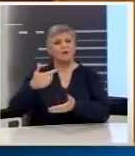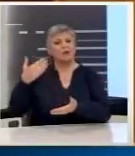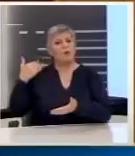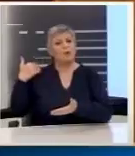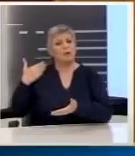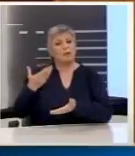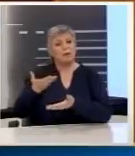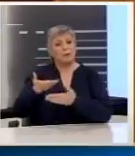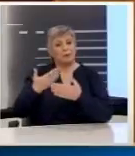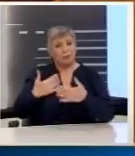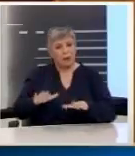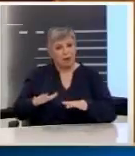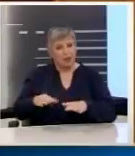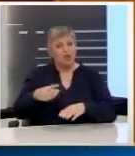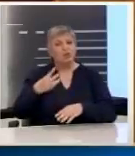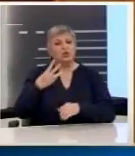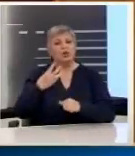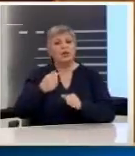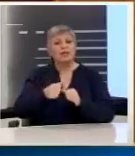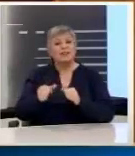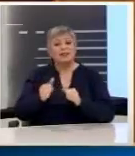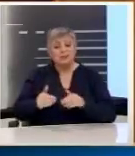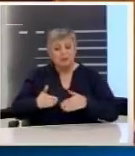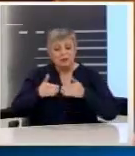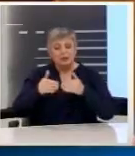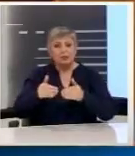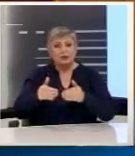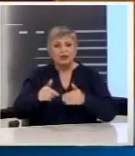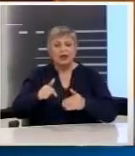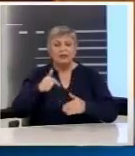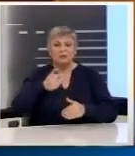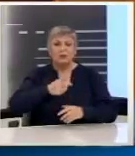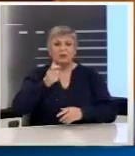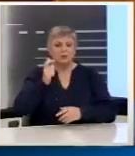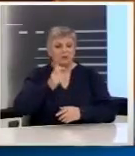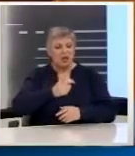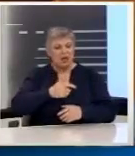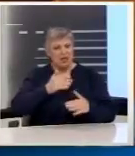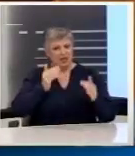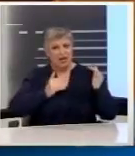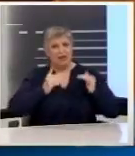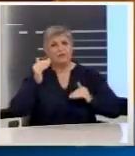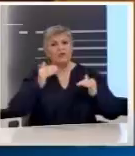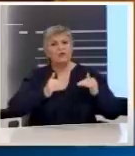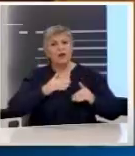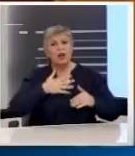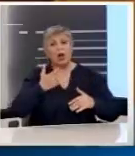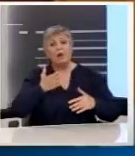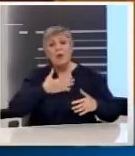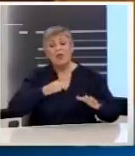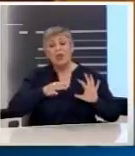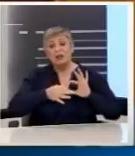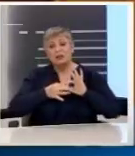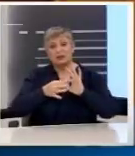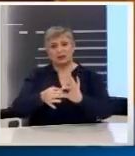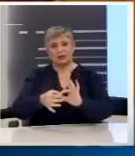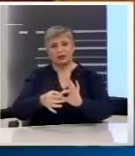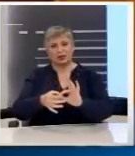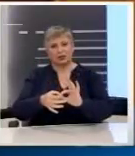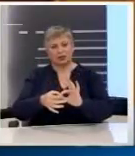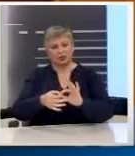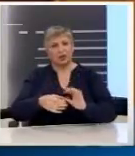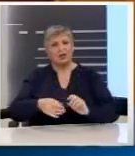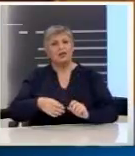που ούτε εσείς δεν την πιστεύετε πια. Και γι' αυτό αναγκάζετε και τους βουλευτές σας, σύμφωνα με αυτή